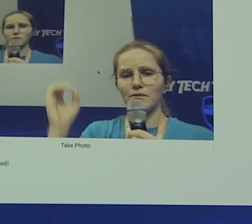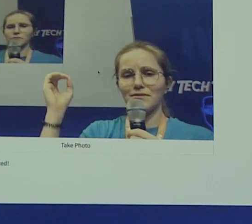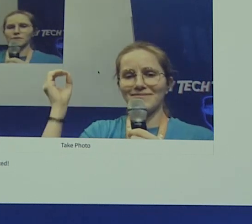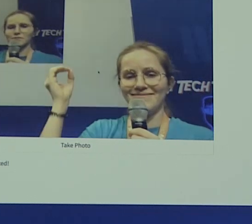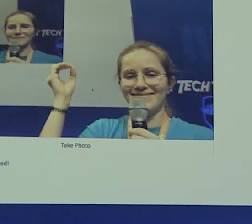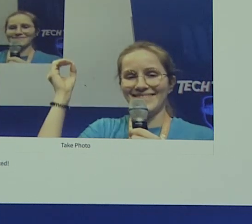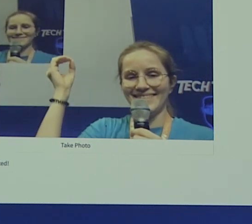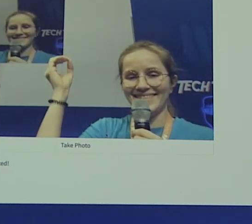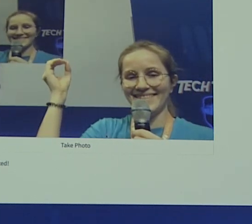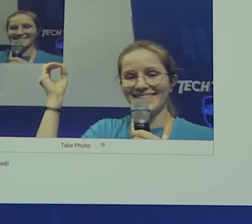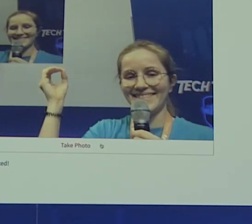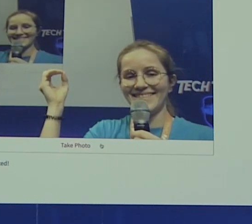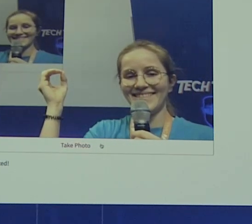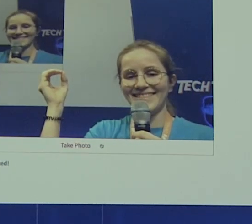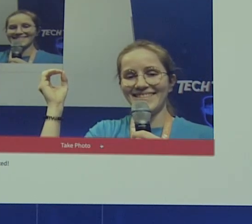Je peux être à la troisième main.